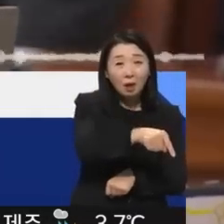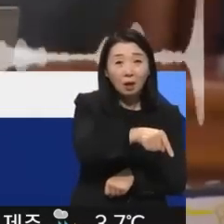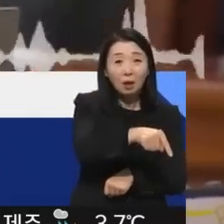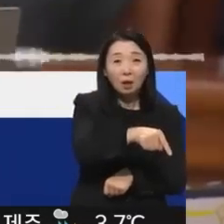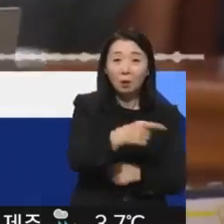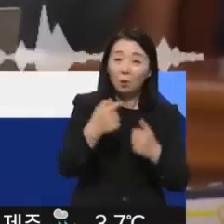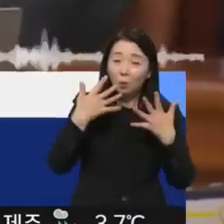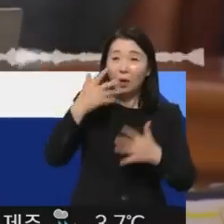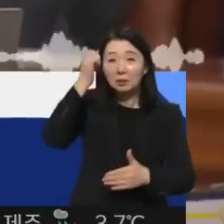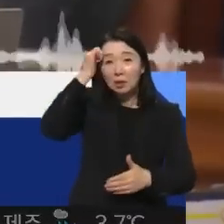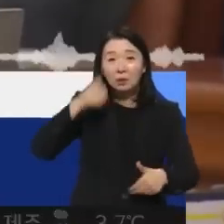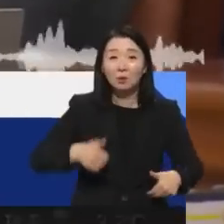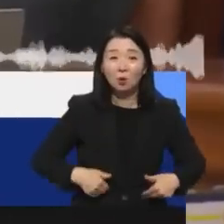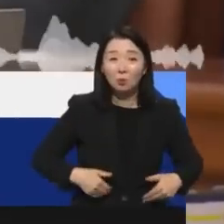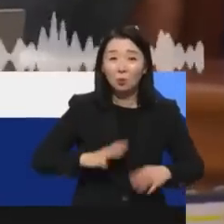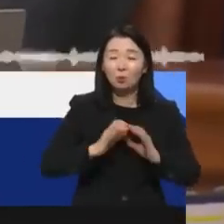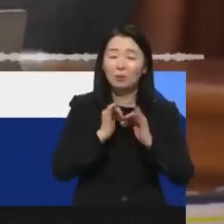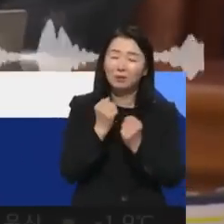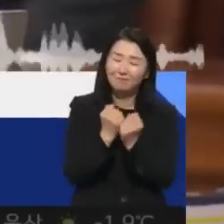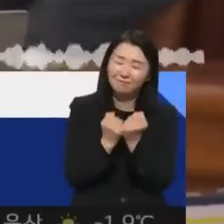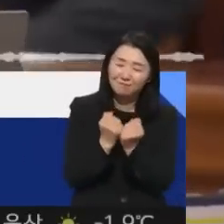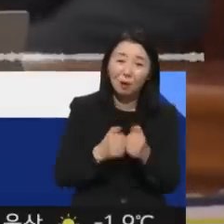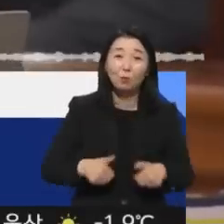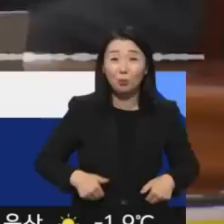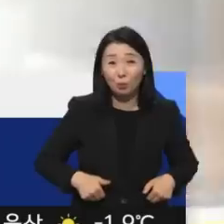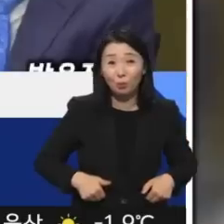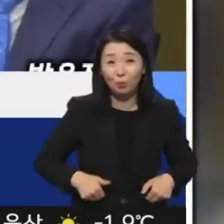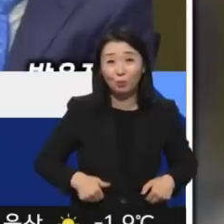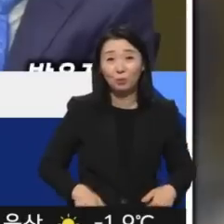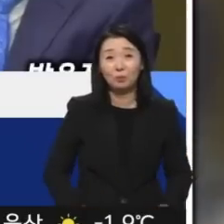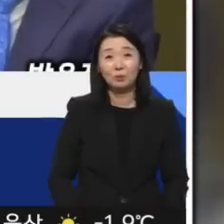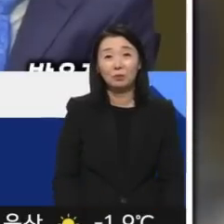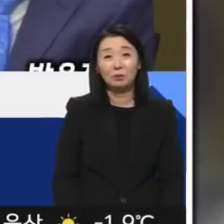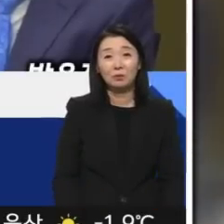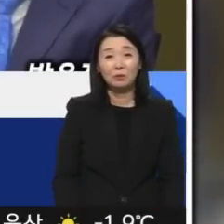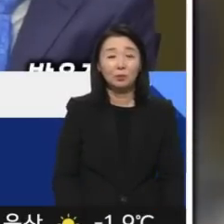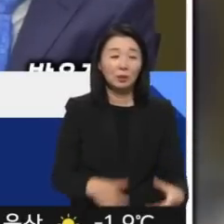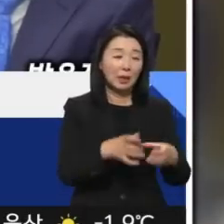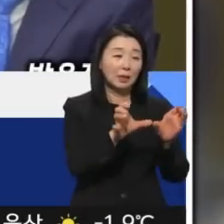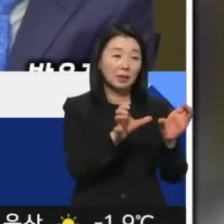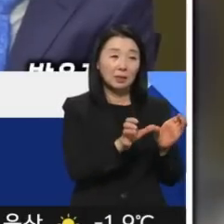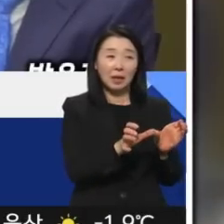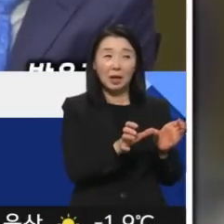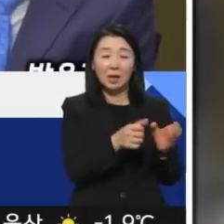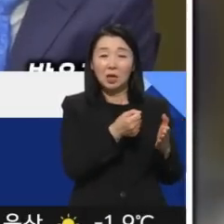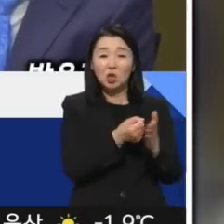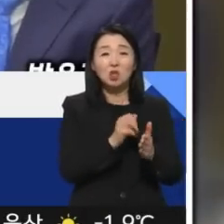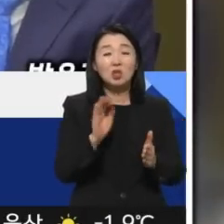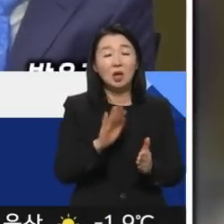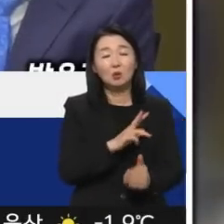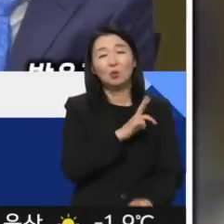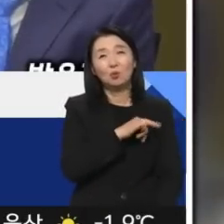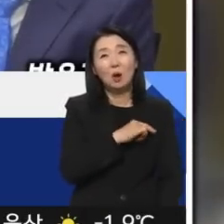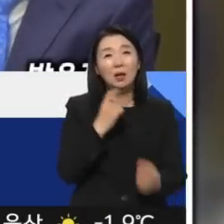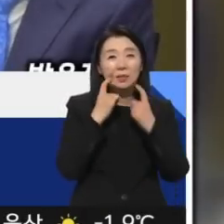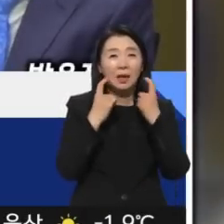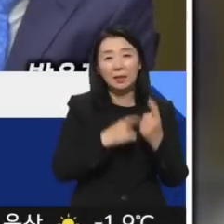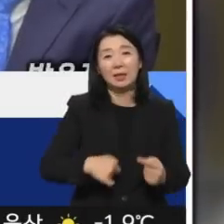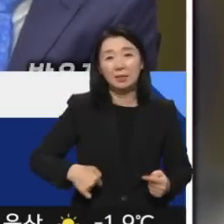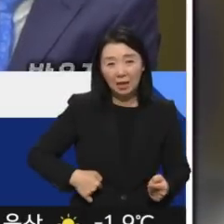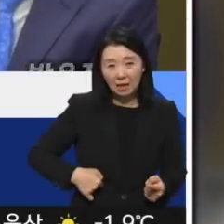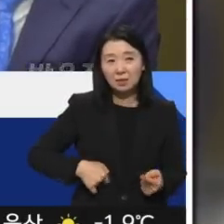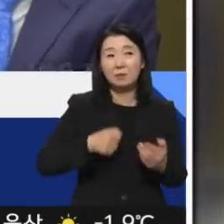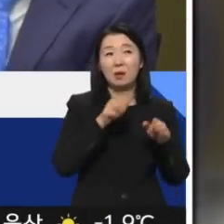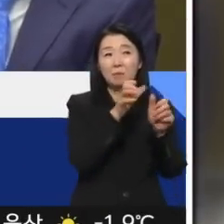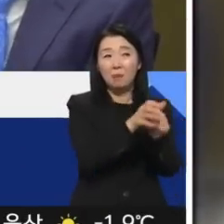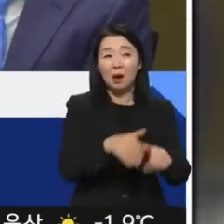정확하게 인식하고 국민들께 설명드릴 수 있어야 된다. 당론이 아니라 의원 개개인의 양심과 판단에 맡기게 될 겁니다. 단일